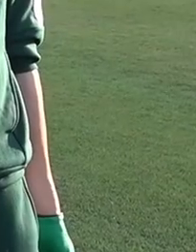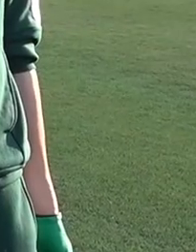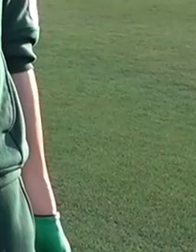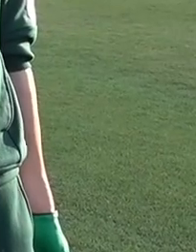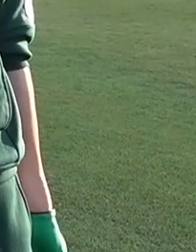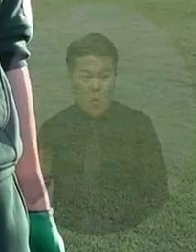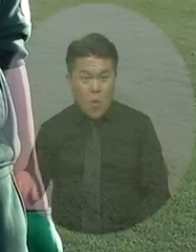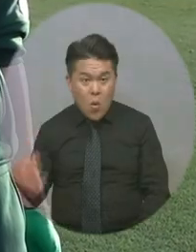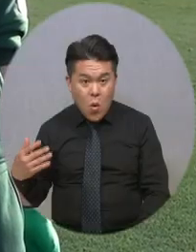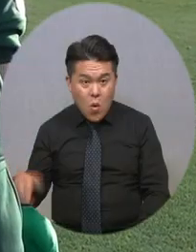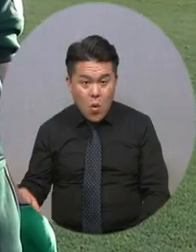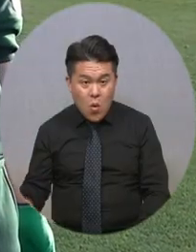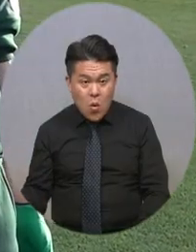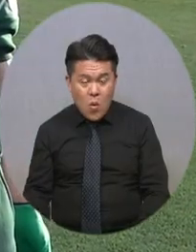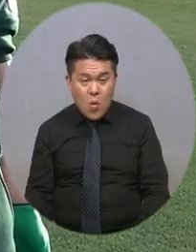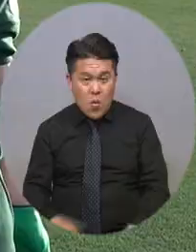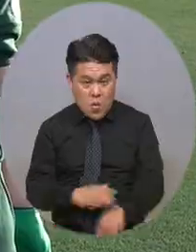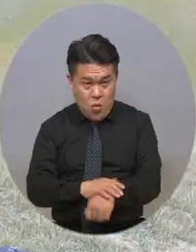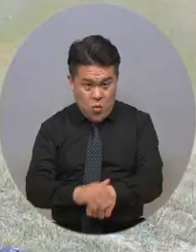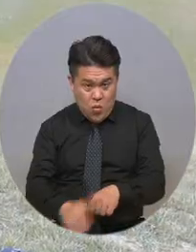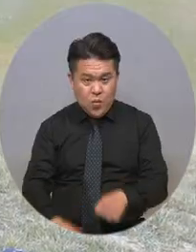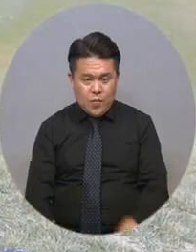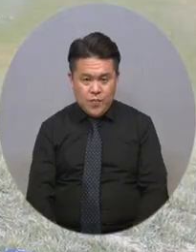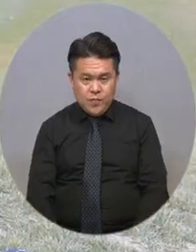와, 좋다. 잘 쳤다.